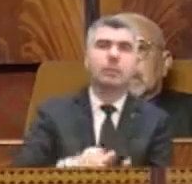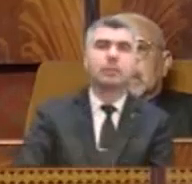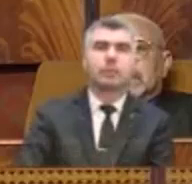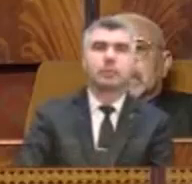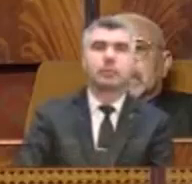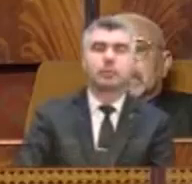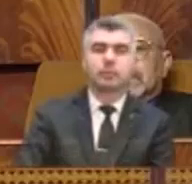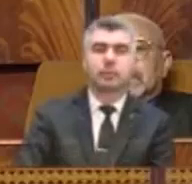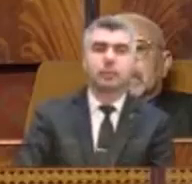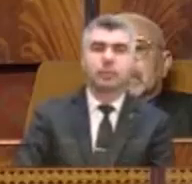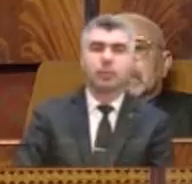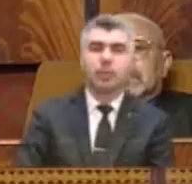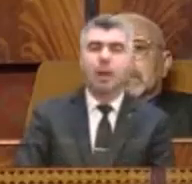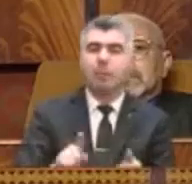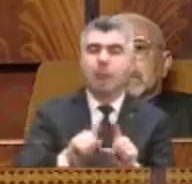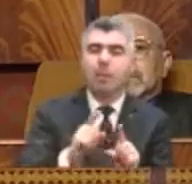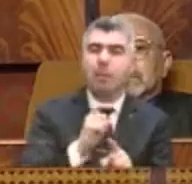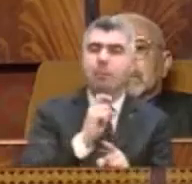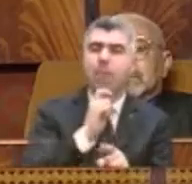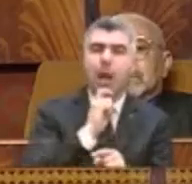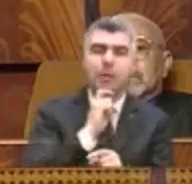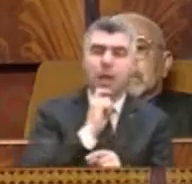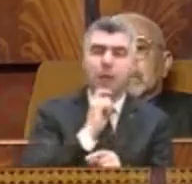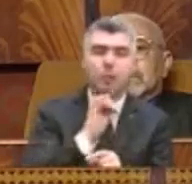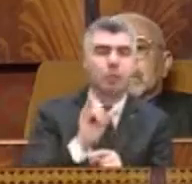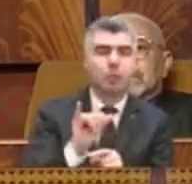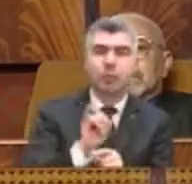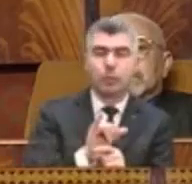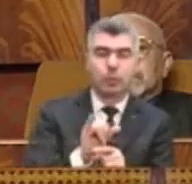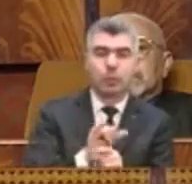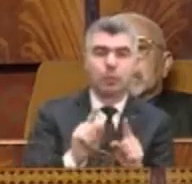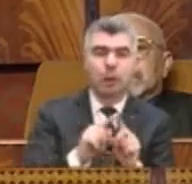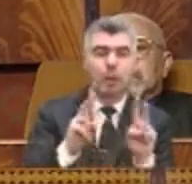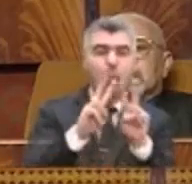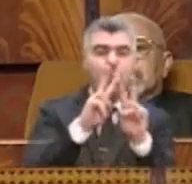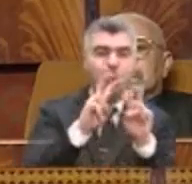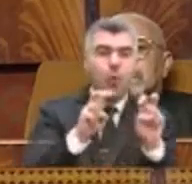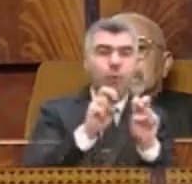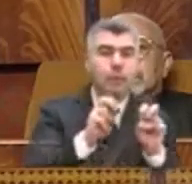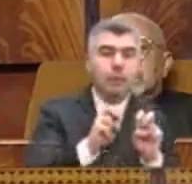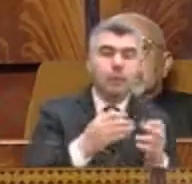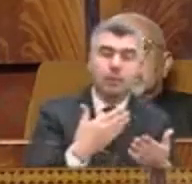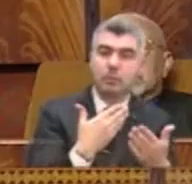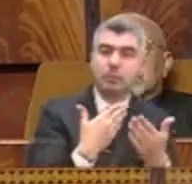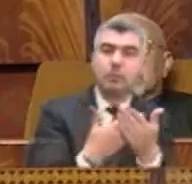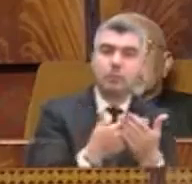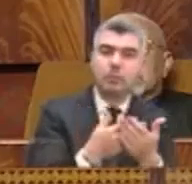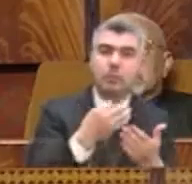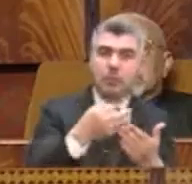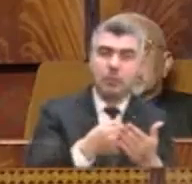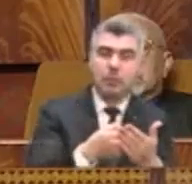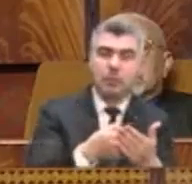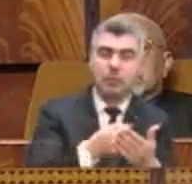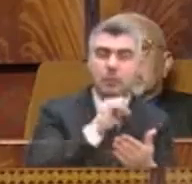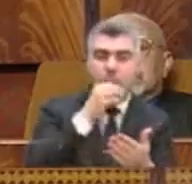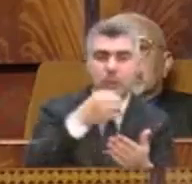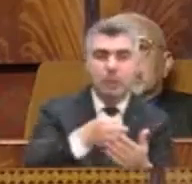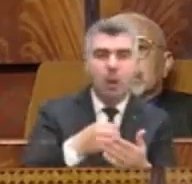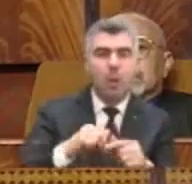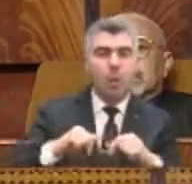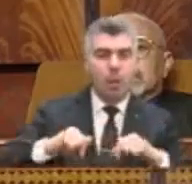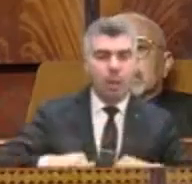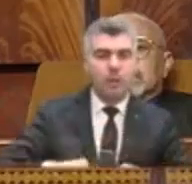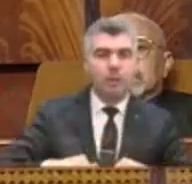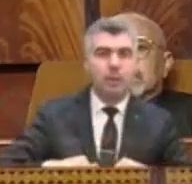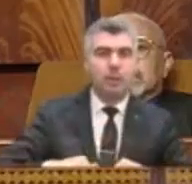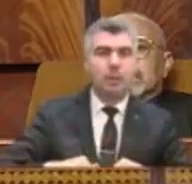اللي مازال ماعرفوش المال ديالها و التفتيشي كدار فحنا بغيناكم السيد الوزير المحترم من